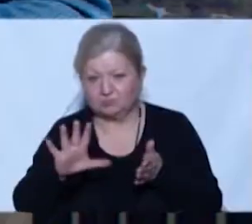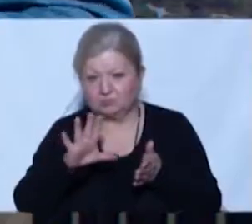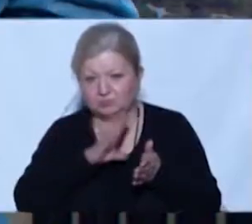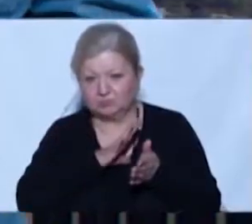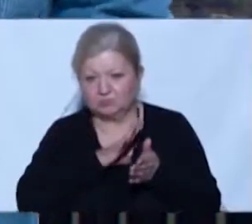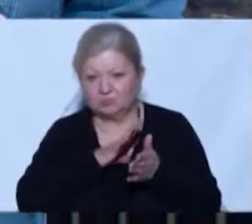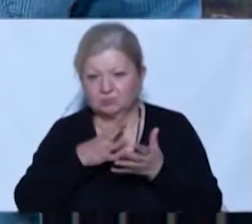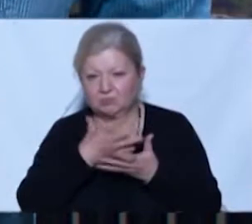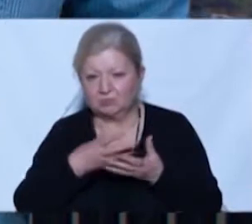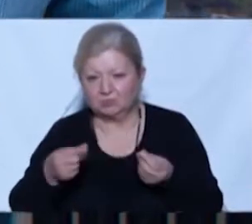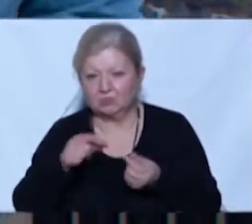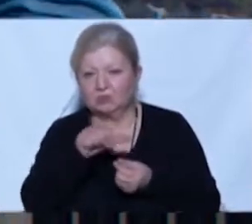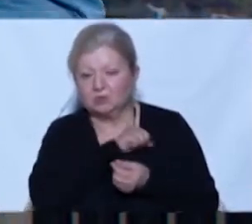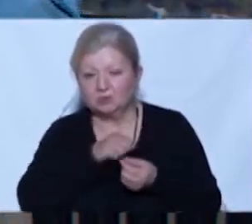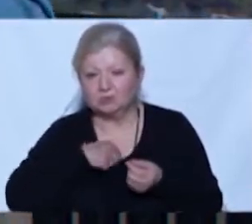და თვითონ